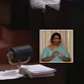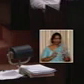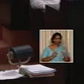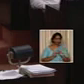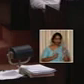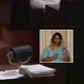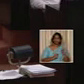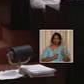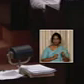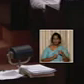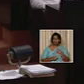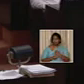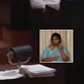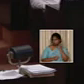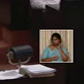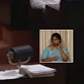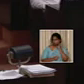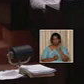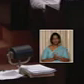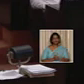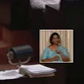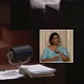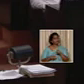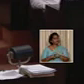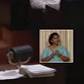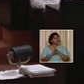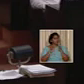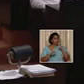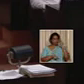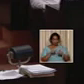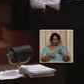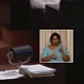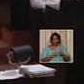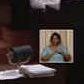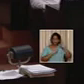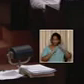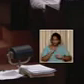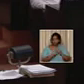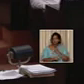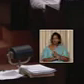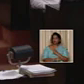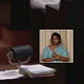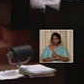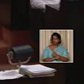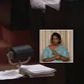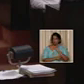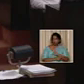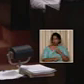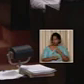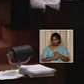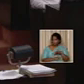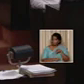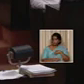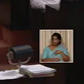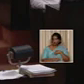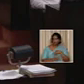බවත් රජය දන්නේද? ඒ අතර වැඩි පිරිසක් විශ්වවිද්‍යාල ආචාර්යවරුන් බව රජය